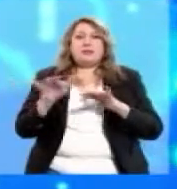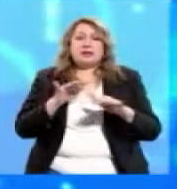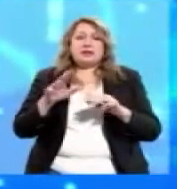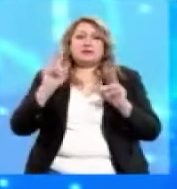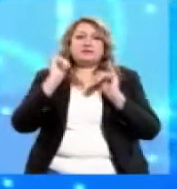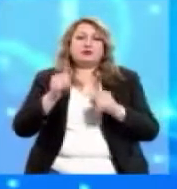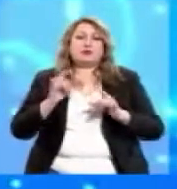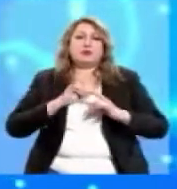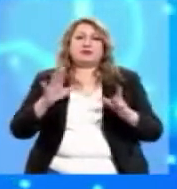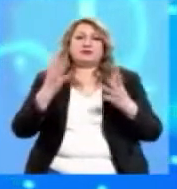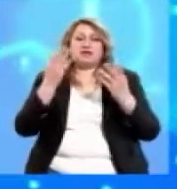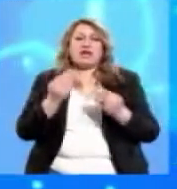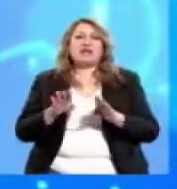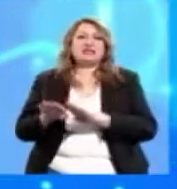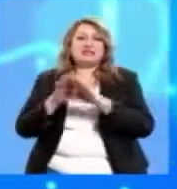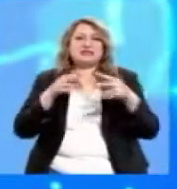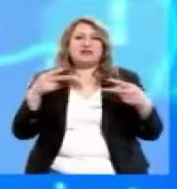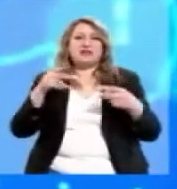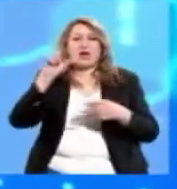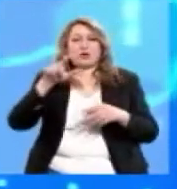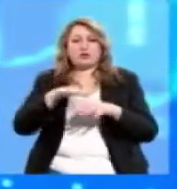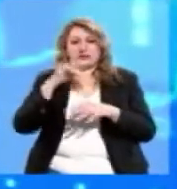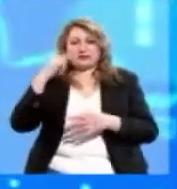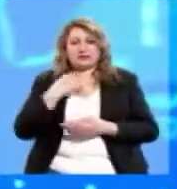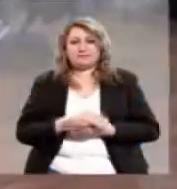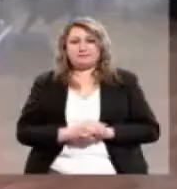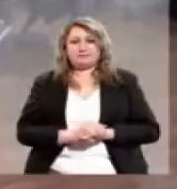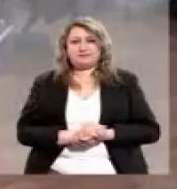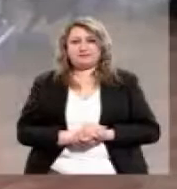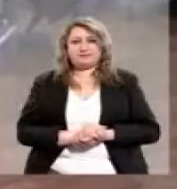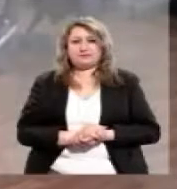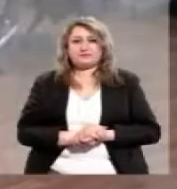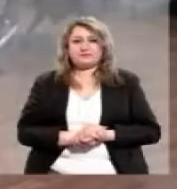мероприятий, посвященных празднованию Дня единства народа Казахстана.